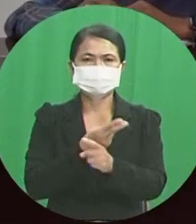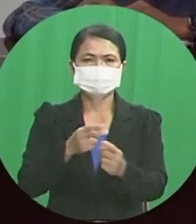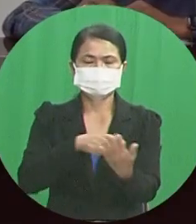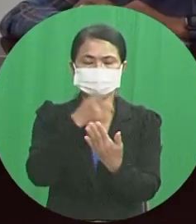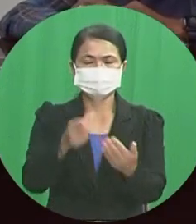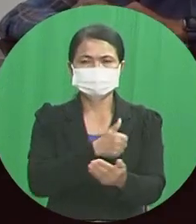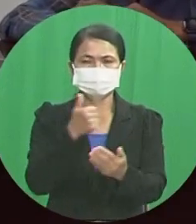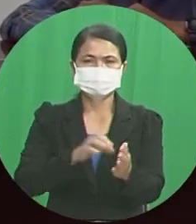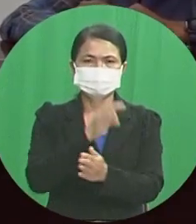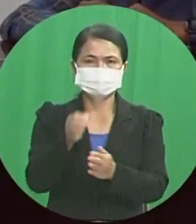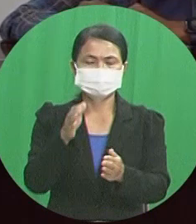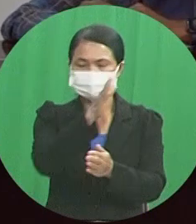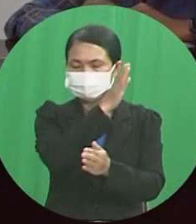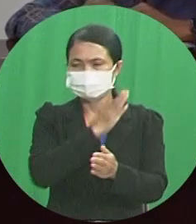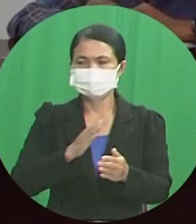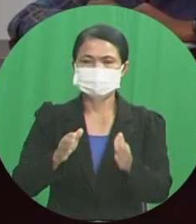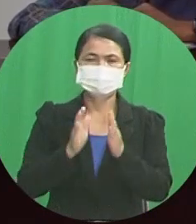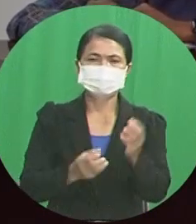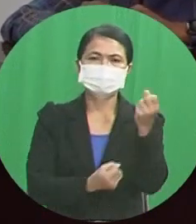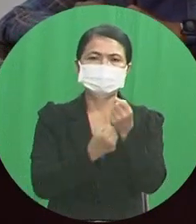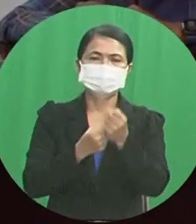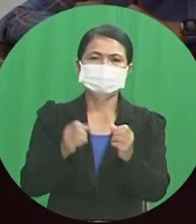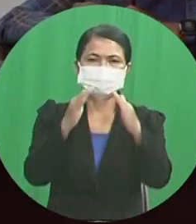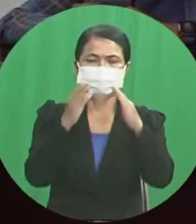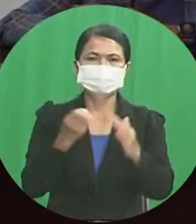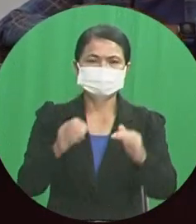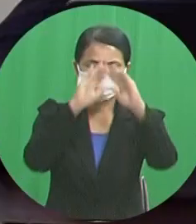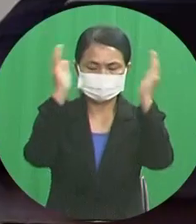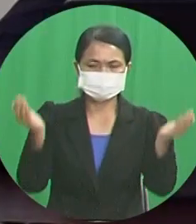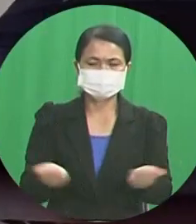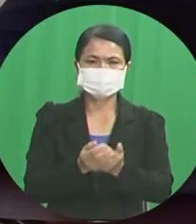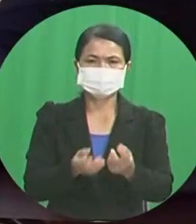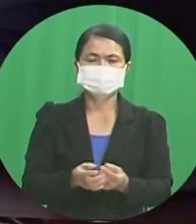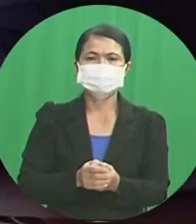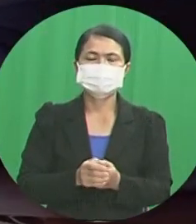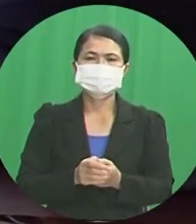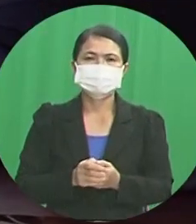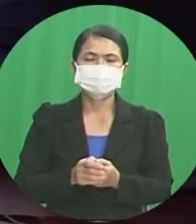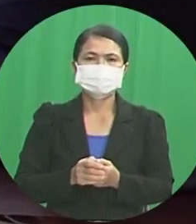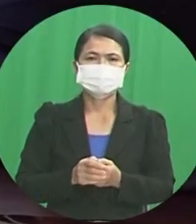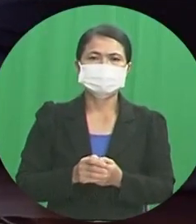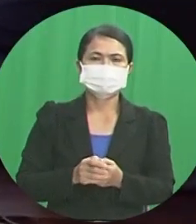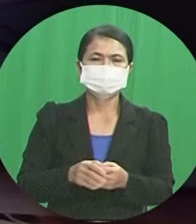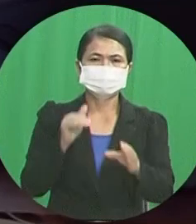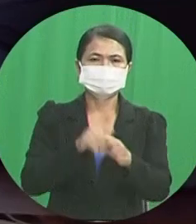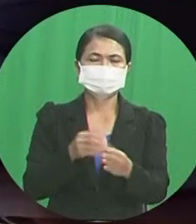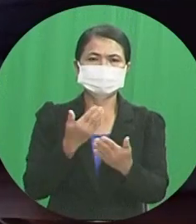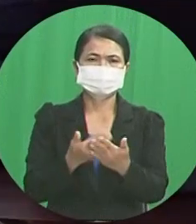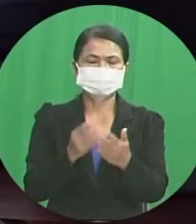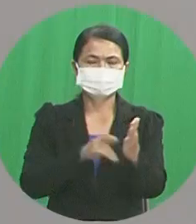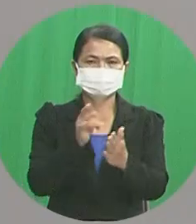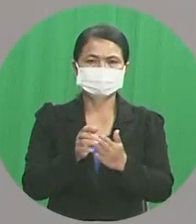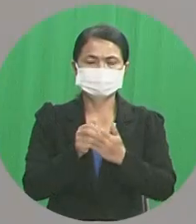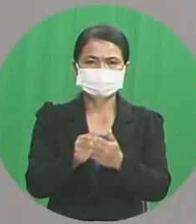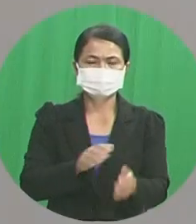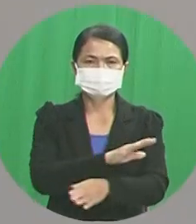រោងនានាក្នុងវិស័យកសិកម្មដែលគាំទ្រដោយធនាគារពិភពលោក World Bank នៅក្នុងនាមរាជរដ្ឋាភិ